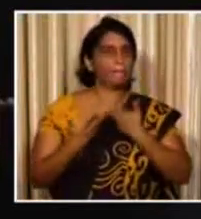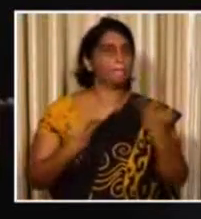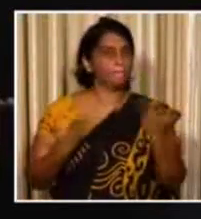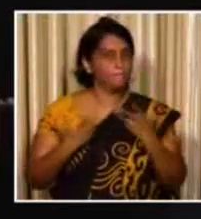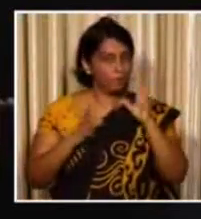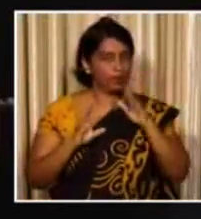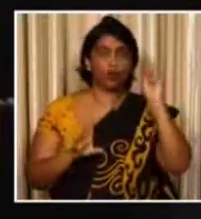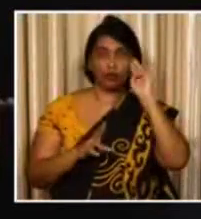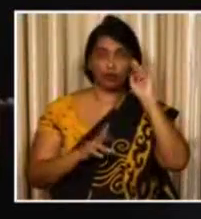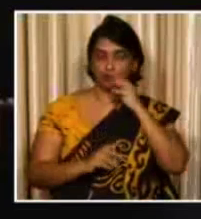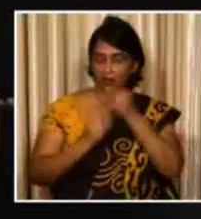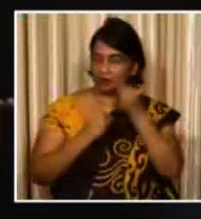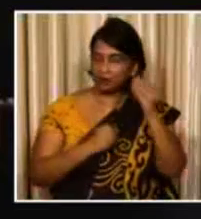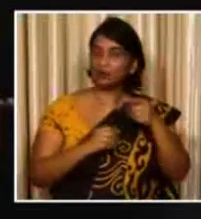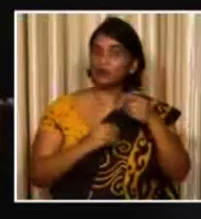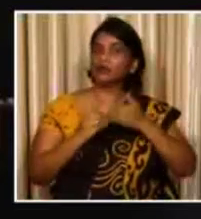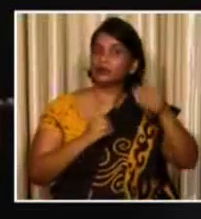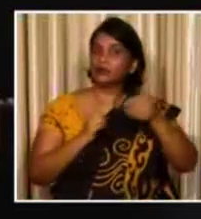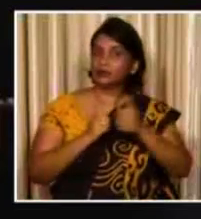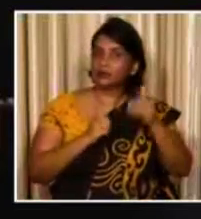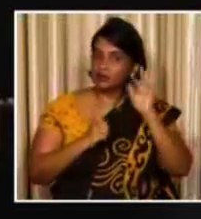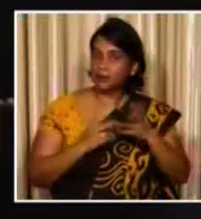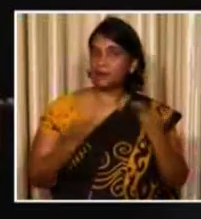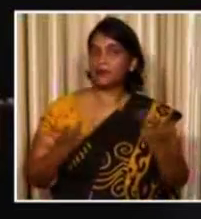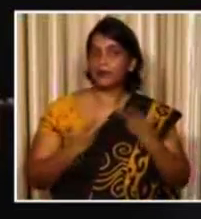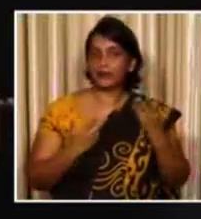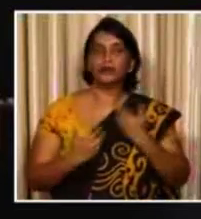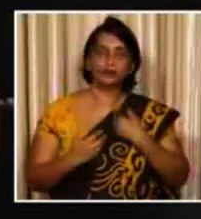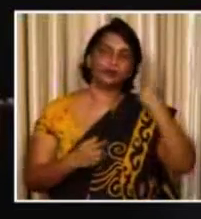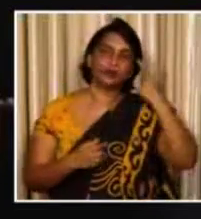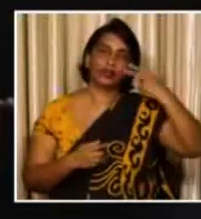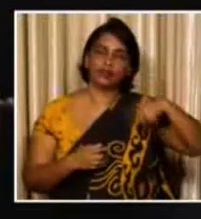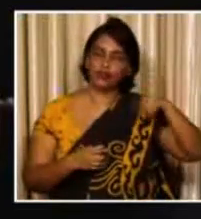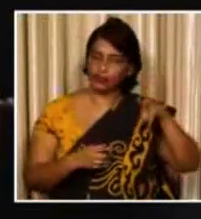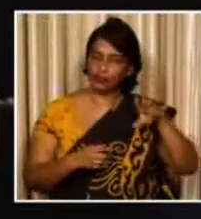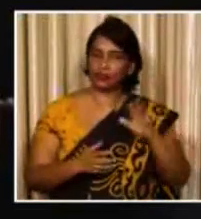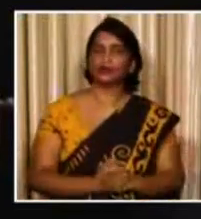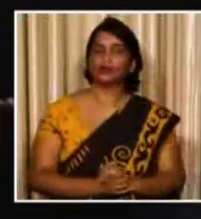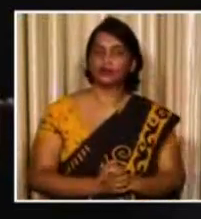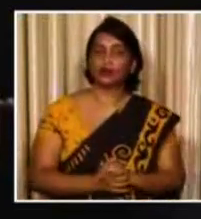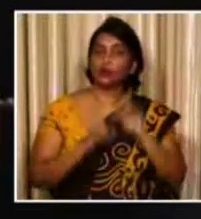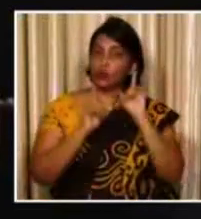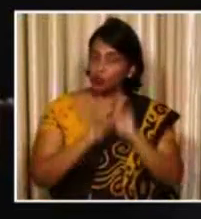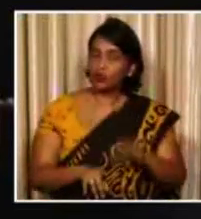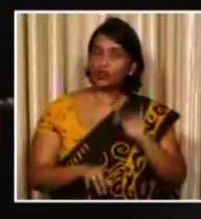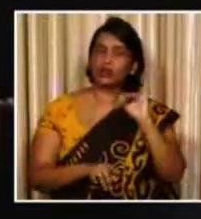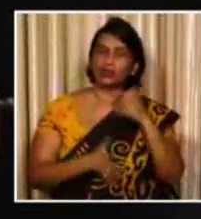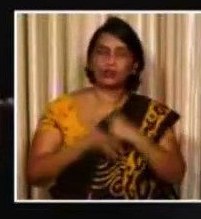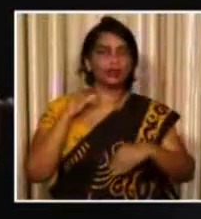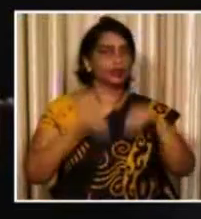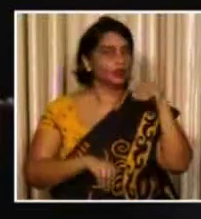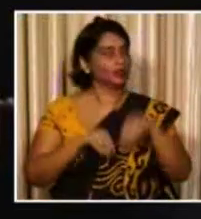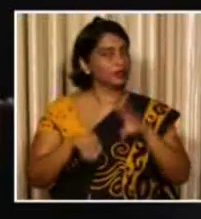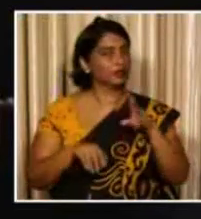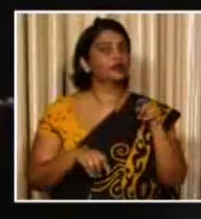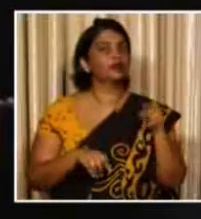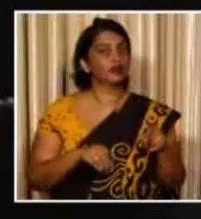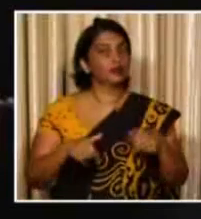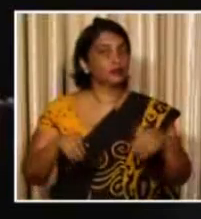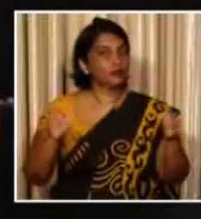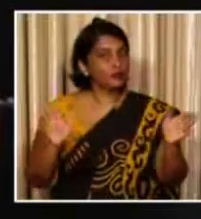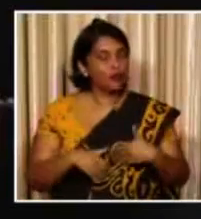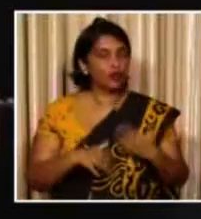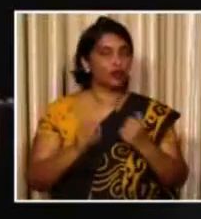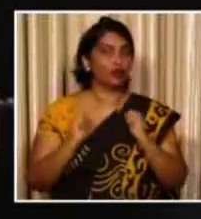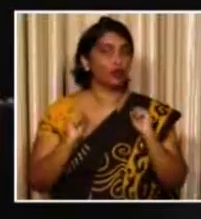പത് കരമിൻ ഇതിരിയട യാമട ബരിബവ മാഗേ വിശ്വാസയായി. ഏത് സമഹര ദേശപാലജ്ഞയിൻ തവമത് ഏട